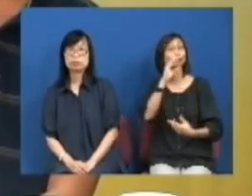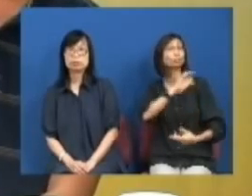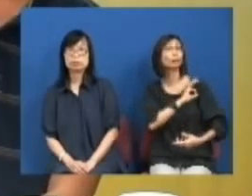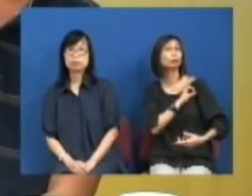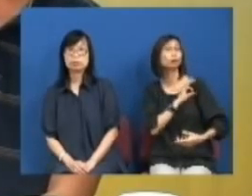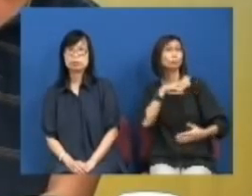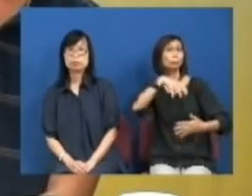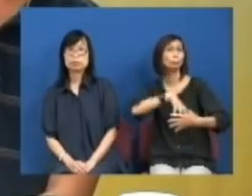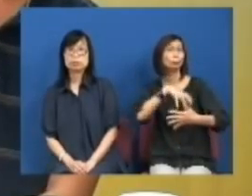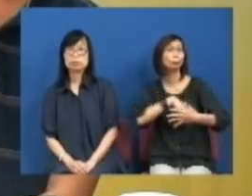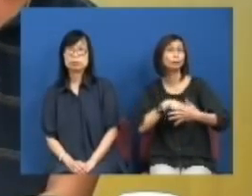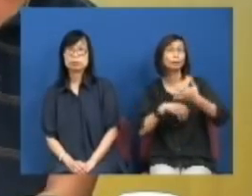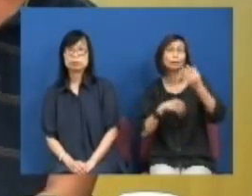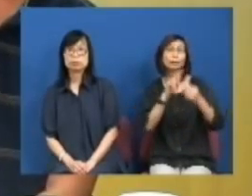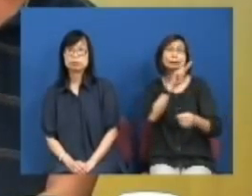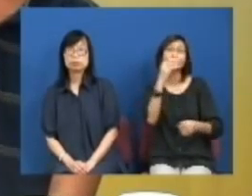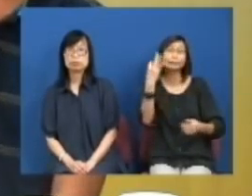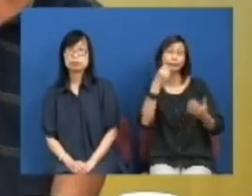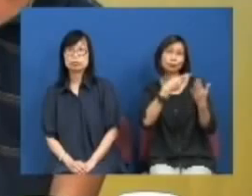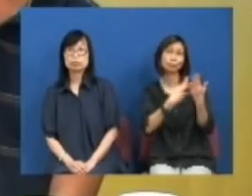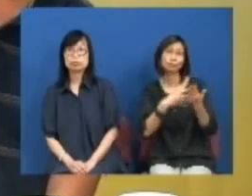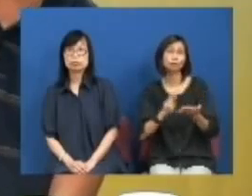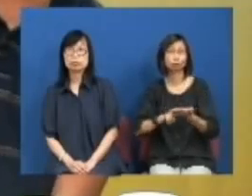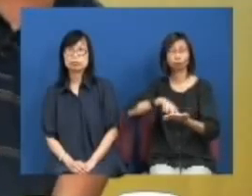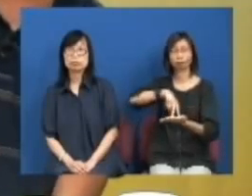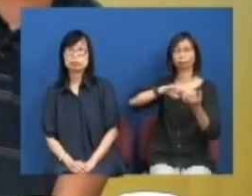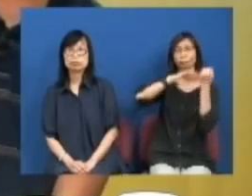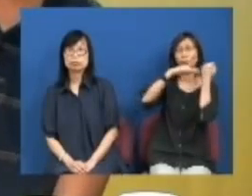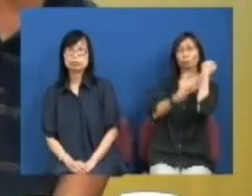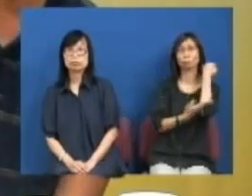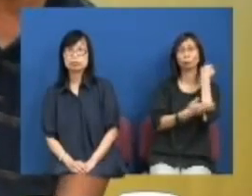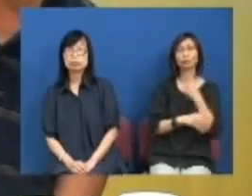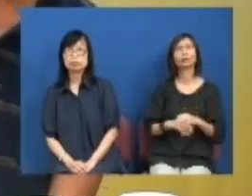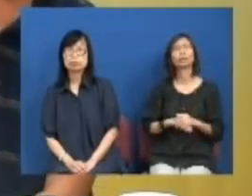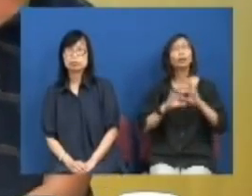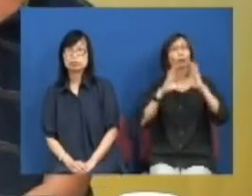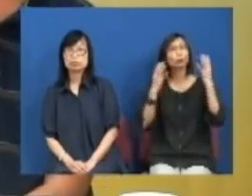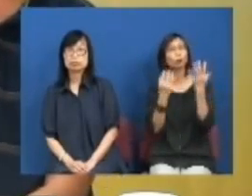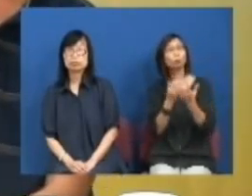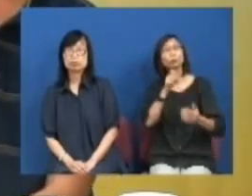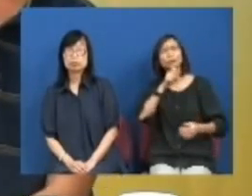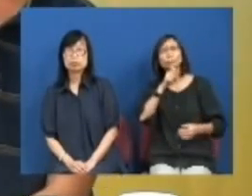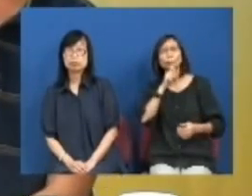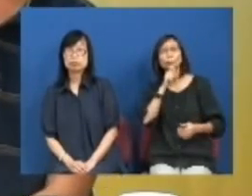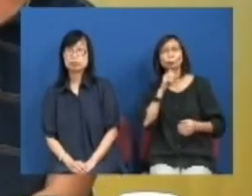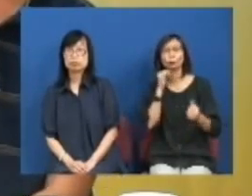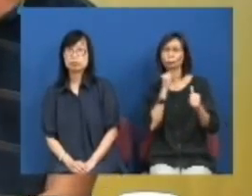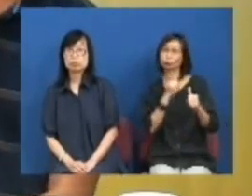其實如果23條立法，究竟大會嗌一個口號會唔會即係都有罪呢？又或者大會